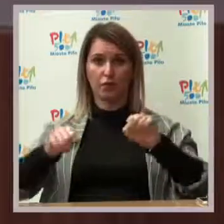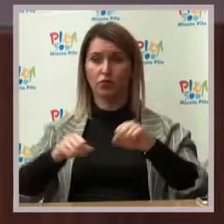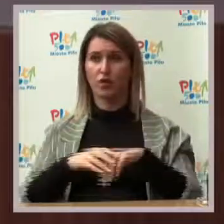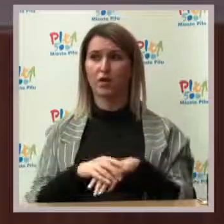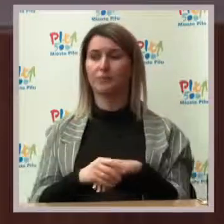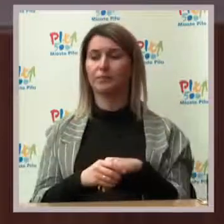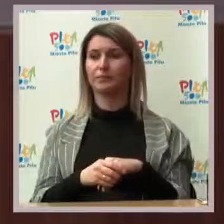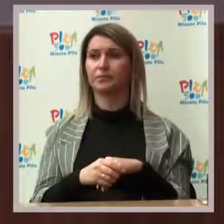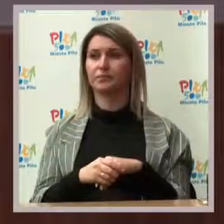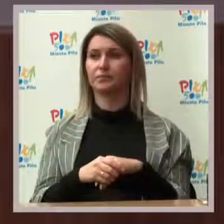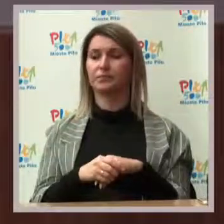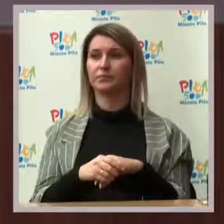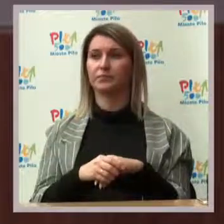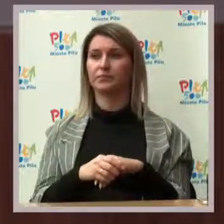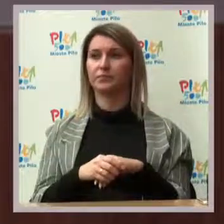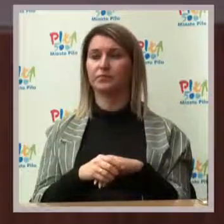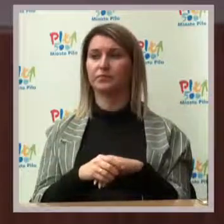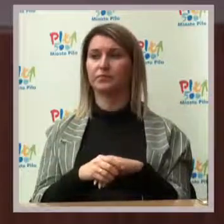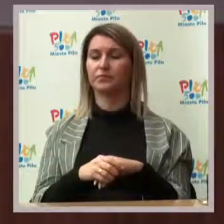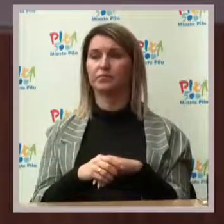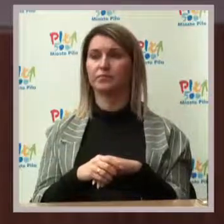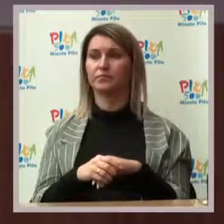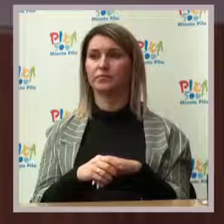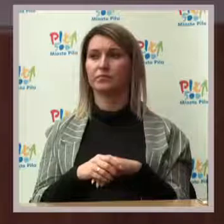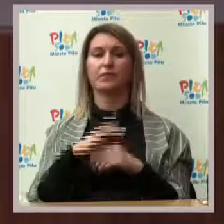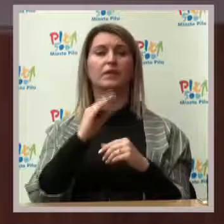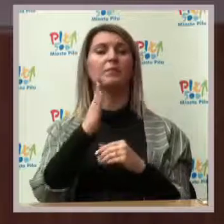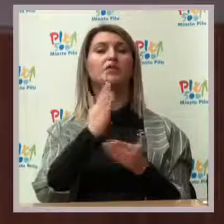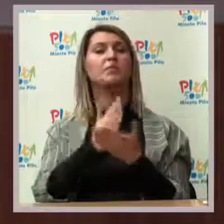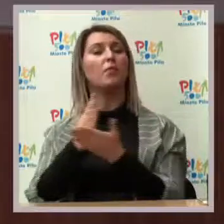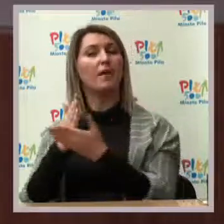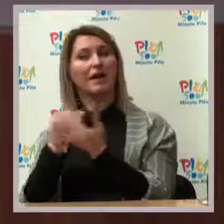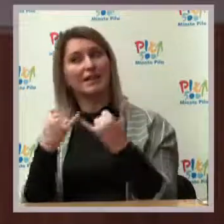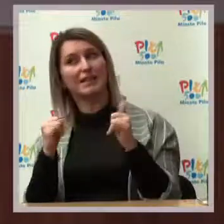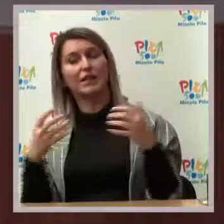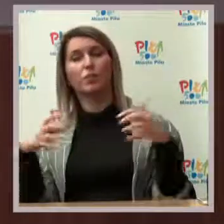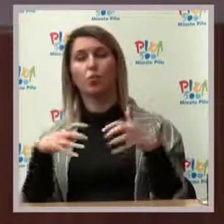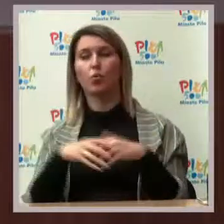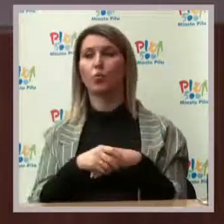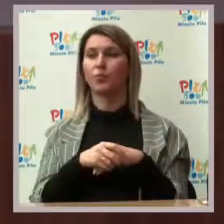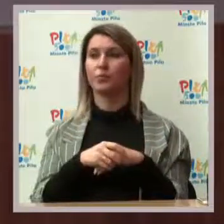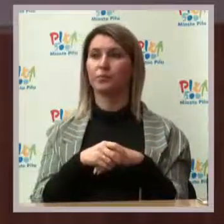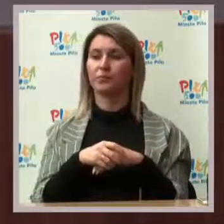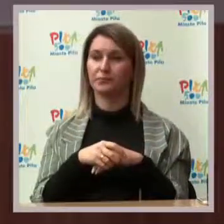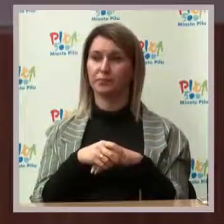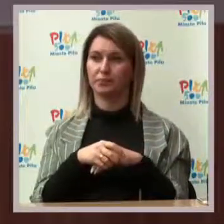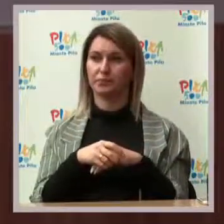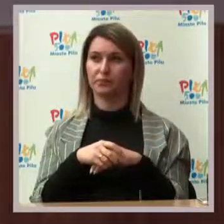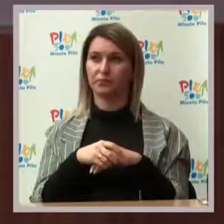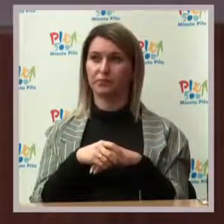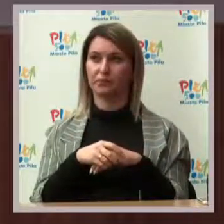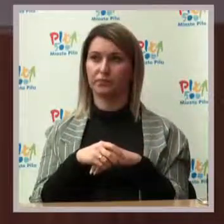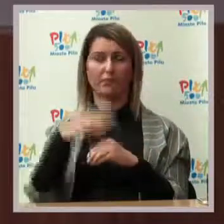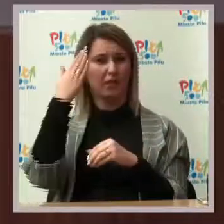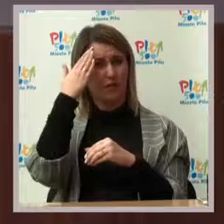w sposób taki nadzwyczajny, to będziemy pomagać również dalej, bo jestem przekonany, że tylko